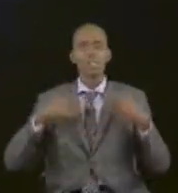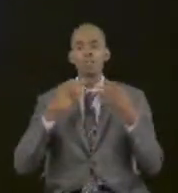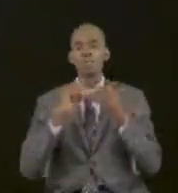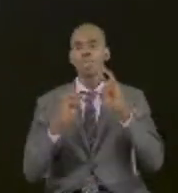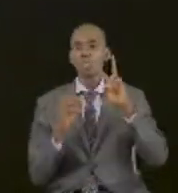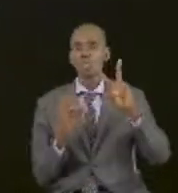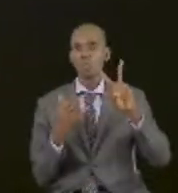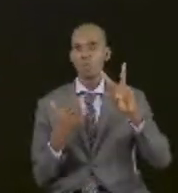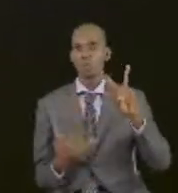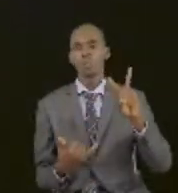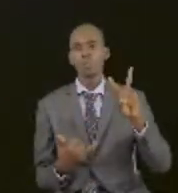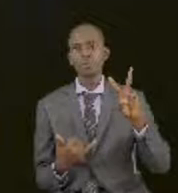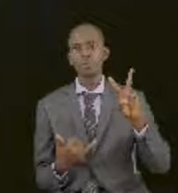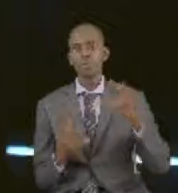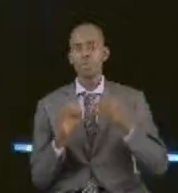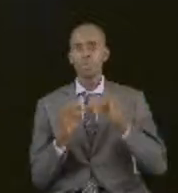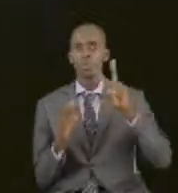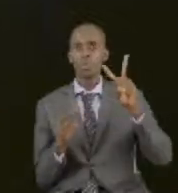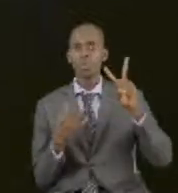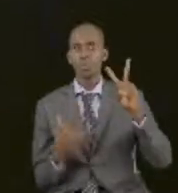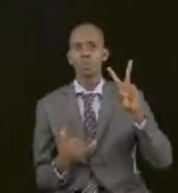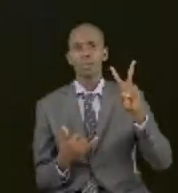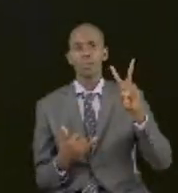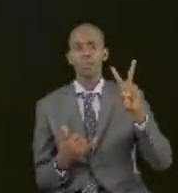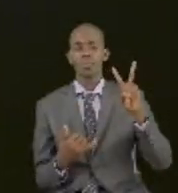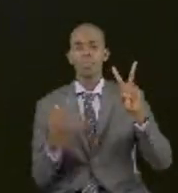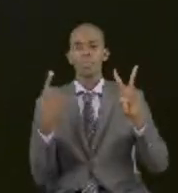Deuxième élément ici, deuxième élément,